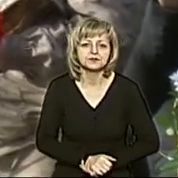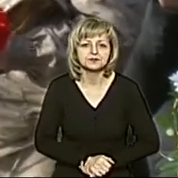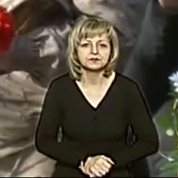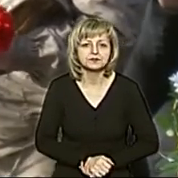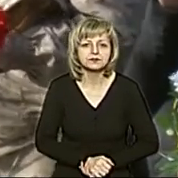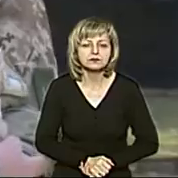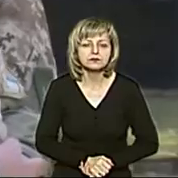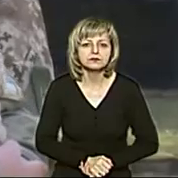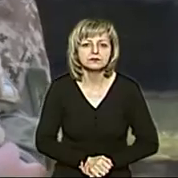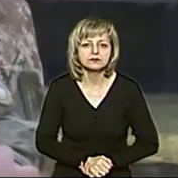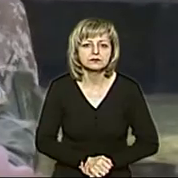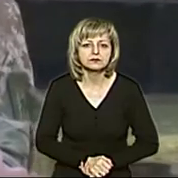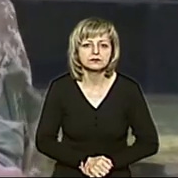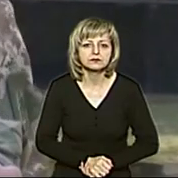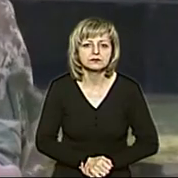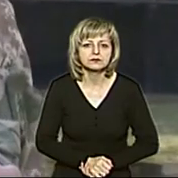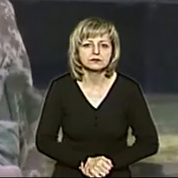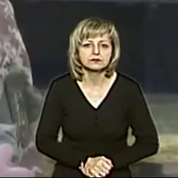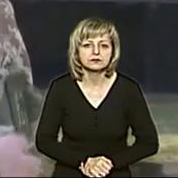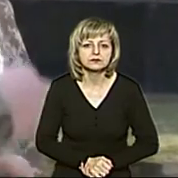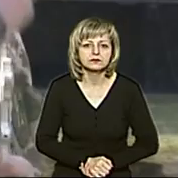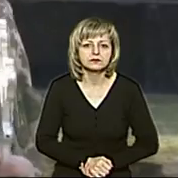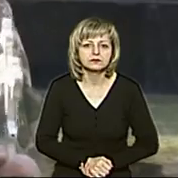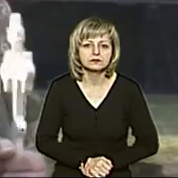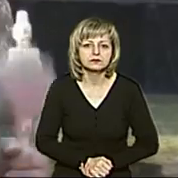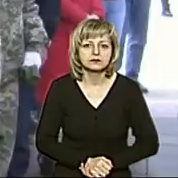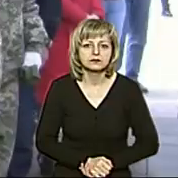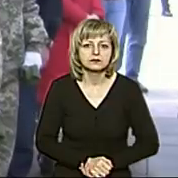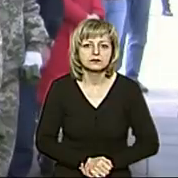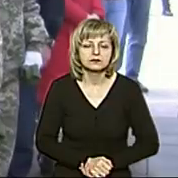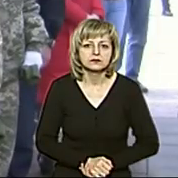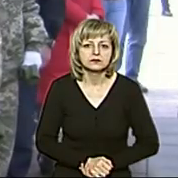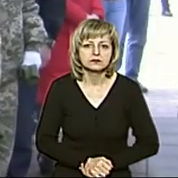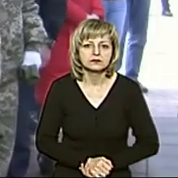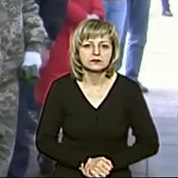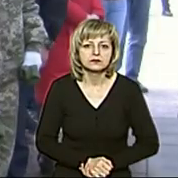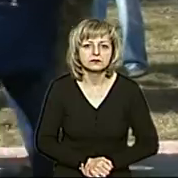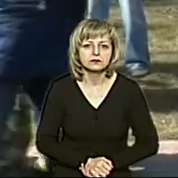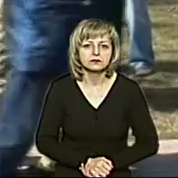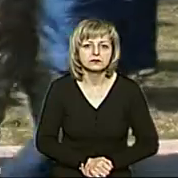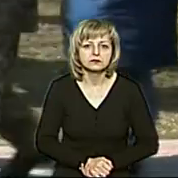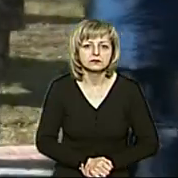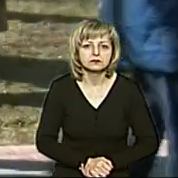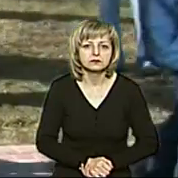захищаючи Україну, до праведних приєднає, а нас спасе і помилує.